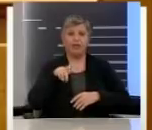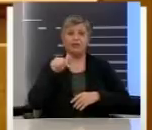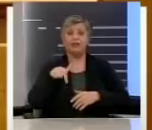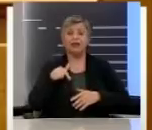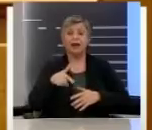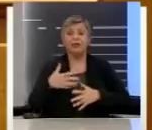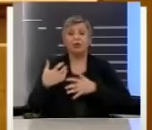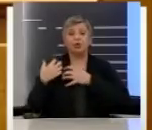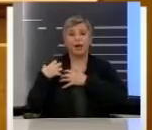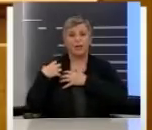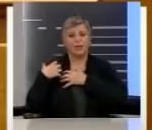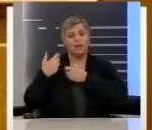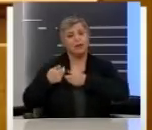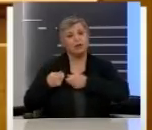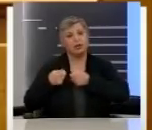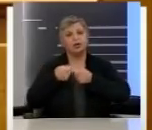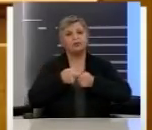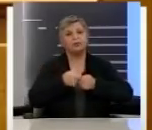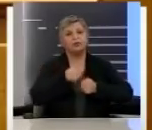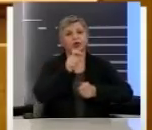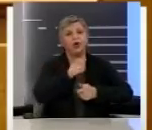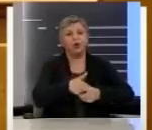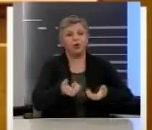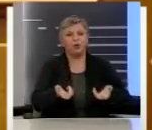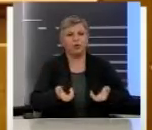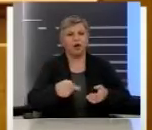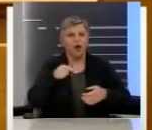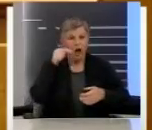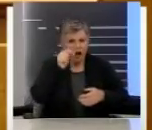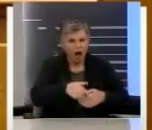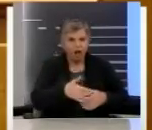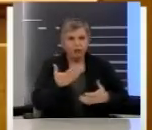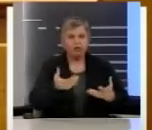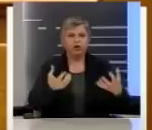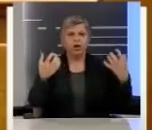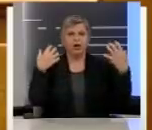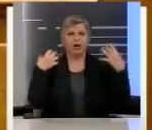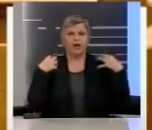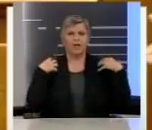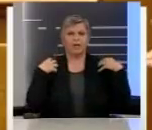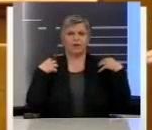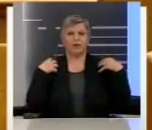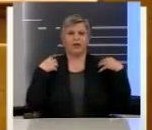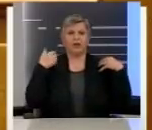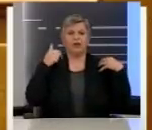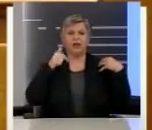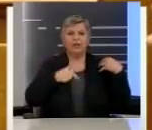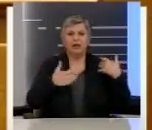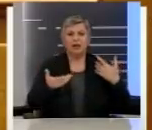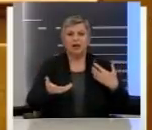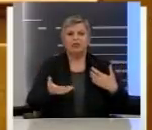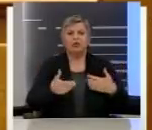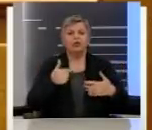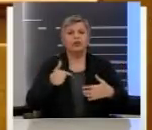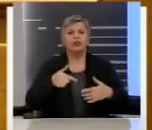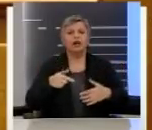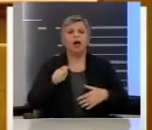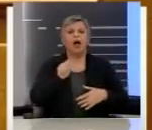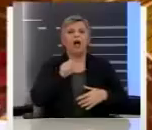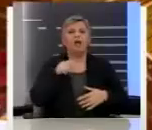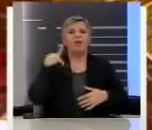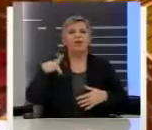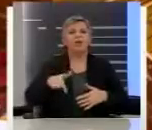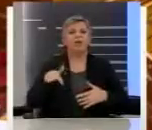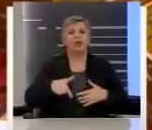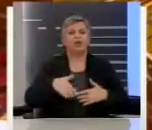γιατί έχει το χαρτοφυλάκιο το πιο κρίσιμο, του καθορισμού της γραμμής, της επικοινωνιακής πολιτικής και της στρατηγικής σας και της φυσιογνωμίας σας. Το έχει